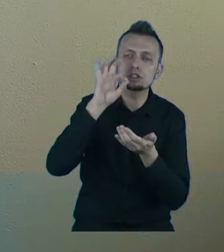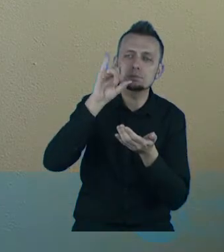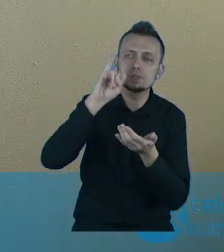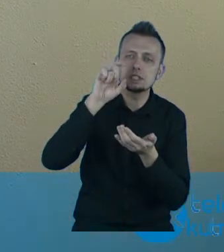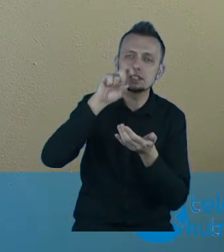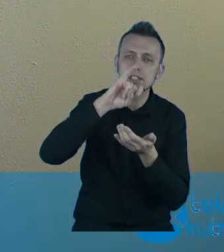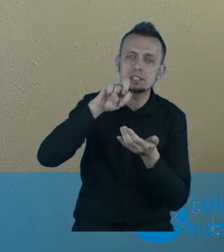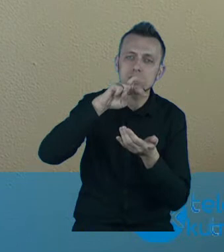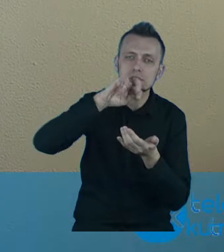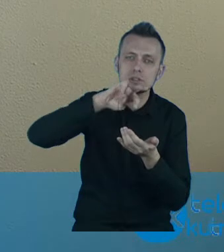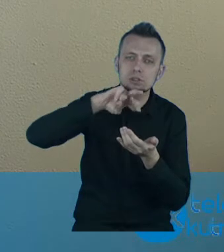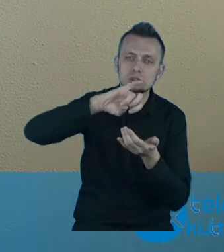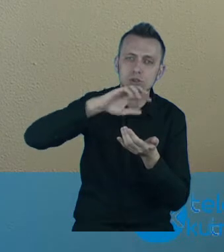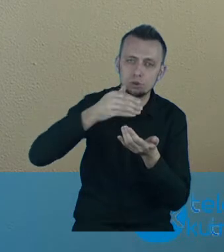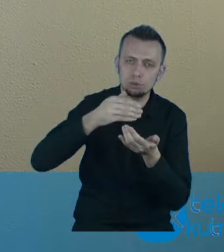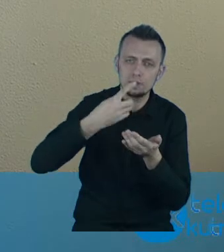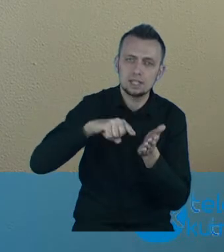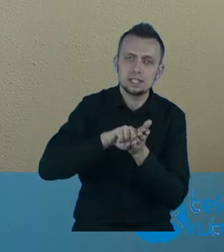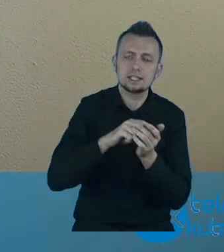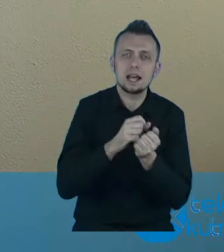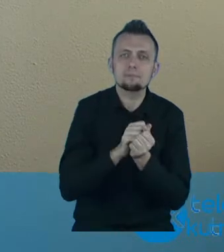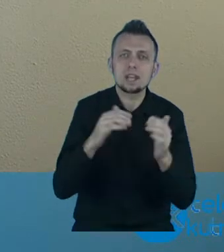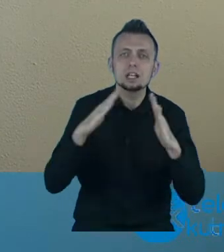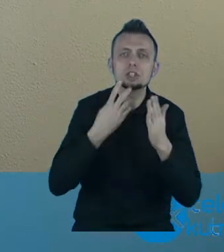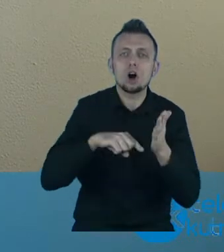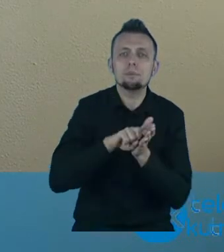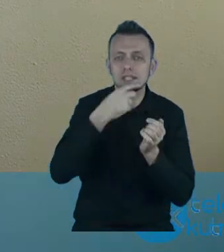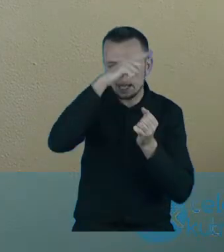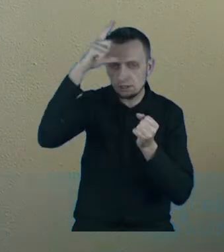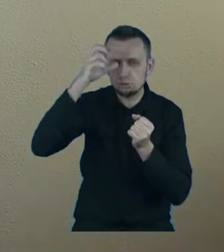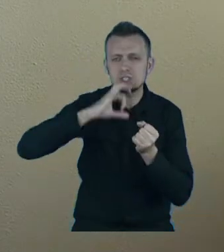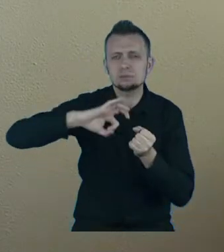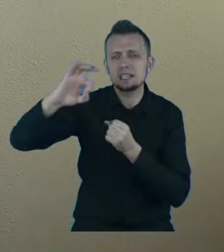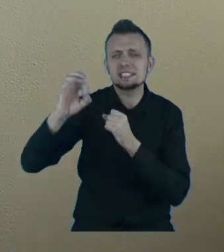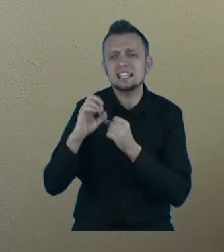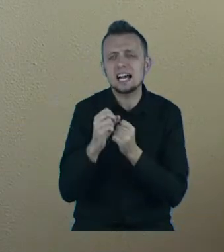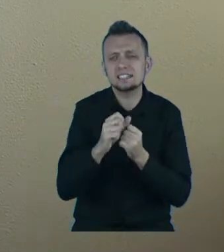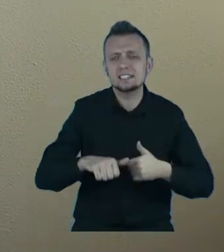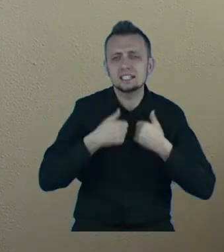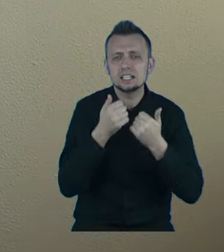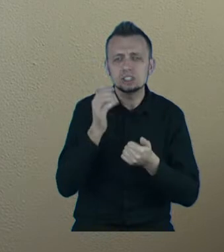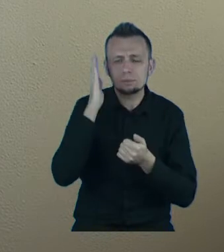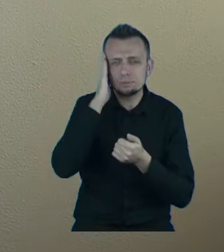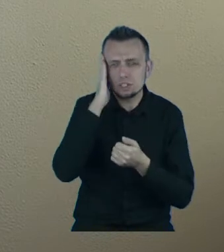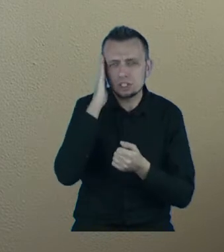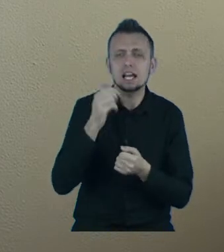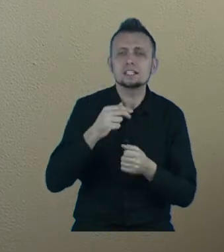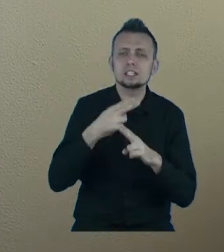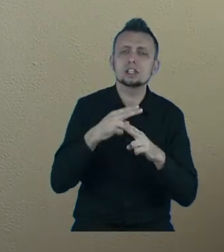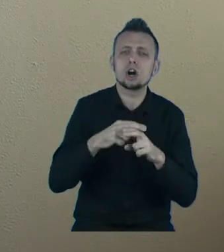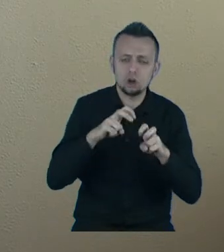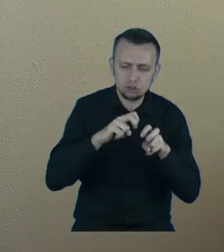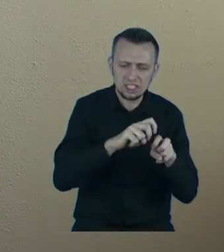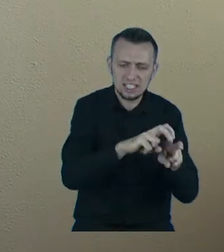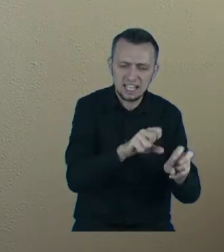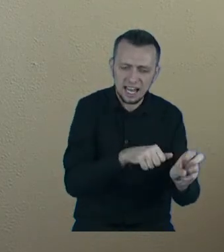tej chwili jest kończona ulica Kukułcza. Jest to ważne zadanie, bo to jest ulica, która prowadzi do powstającego hospicjum. To jest od